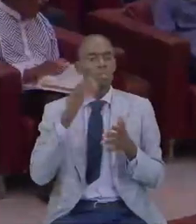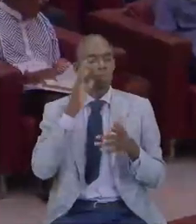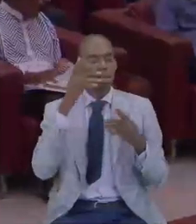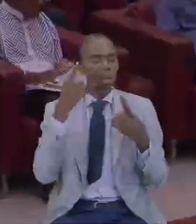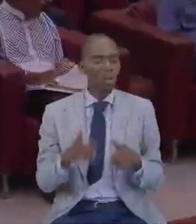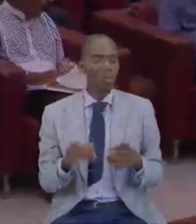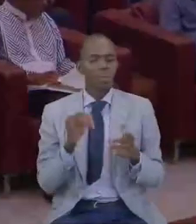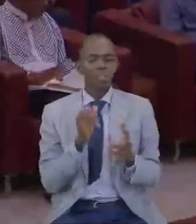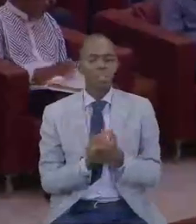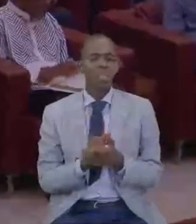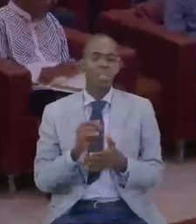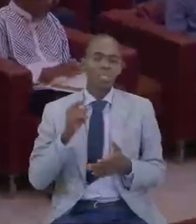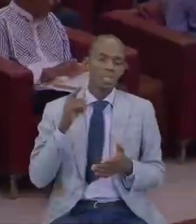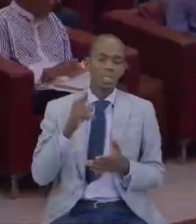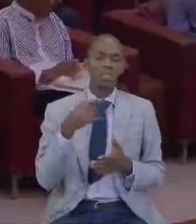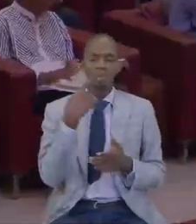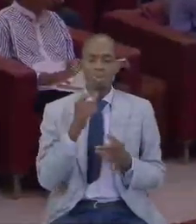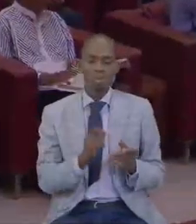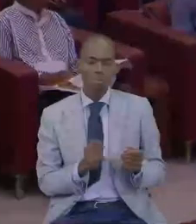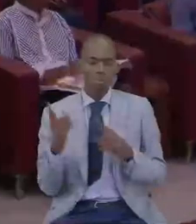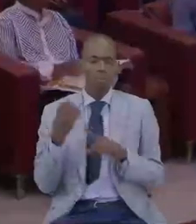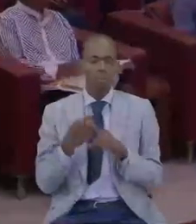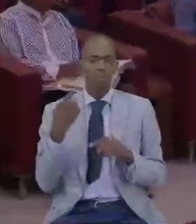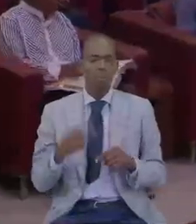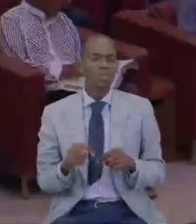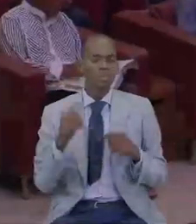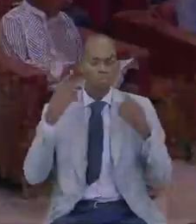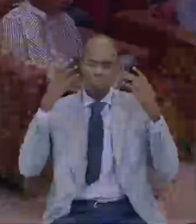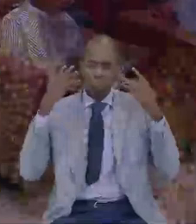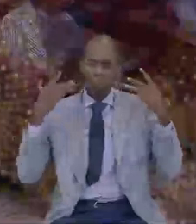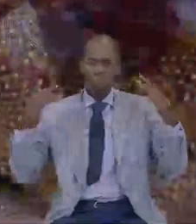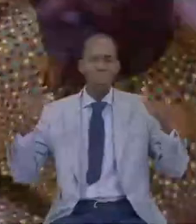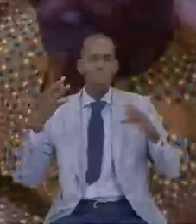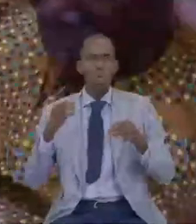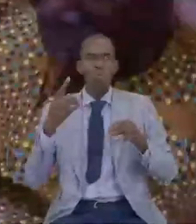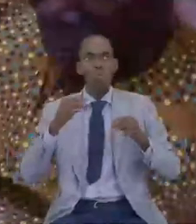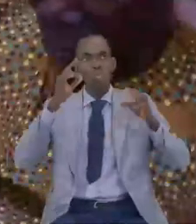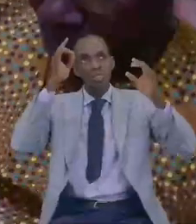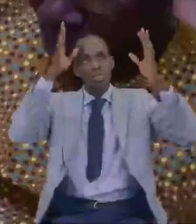fuit devant les cris de terreur tombe dans la fosse.